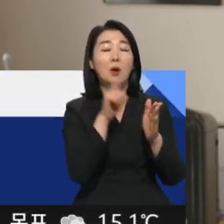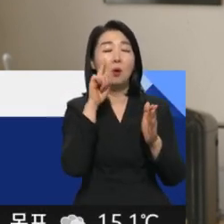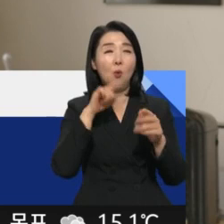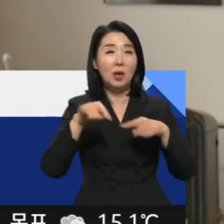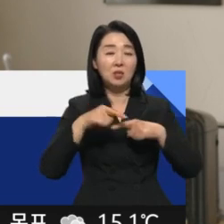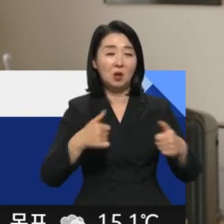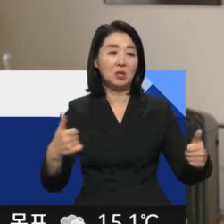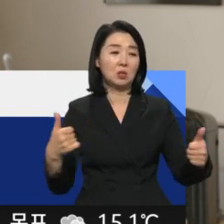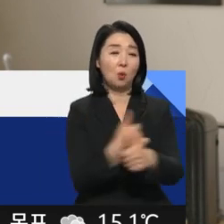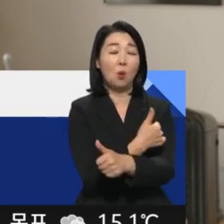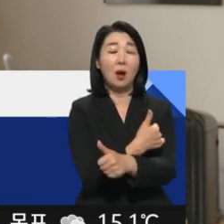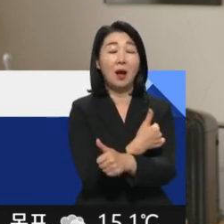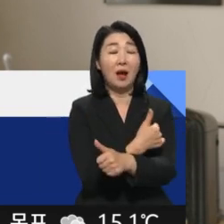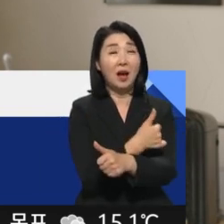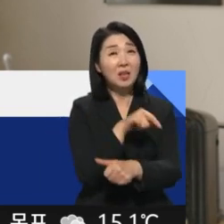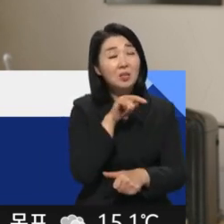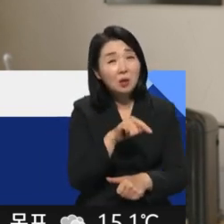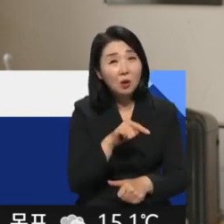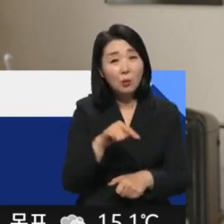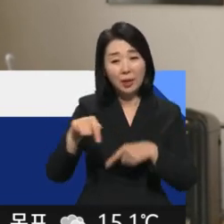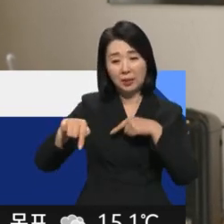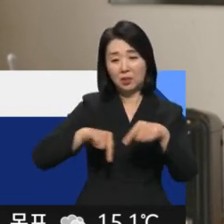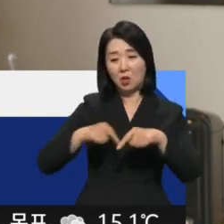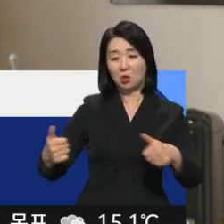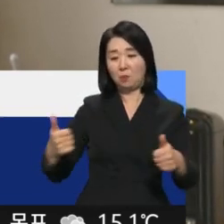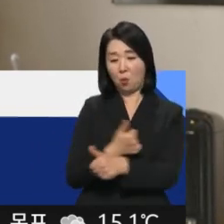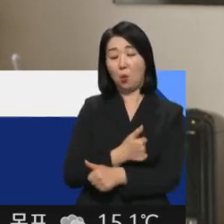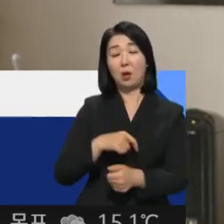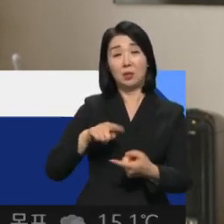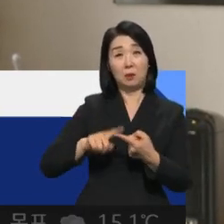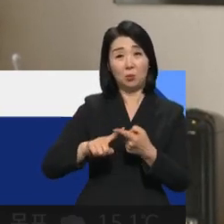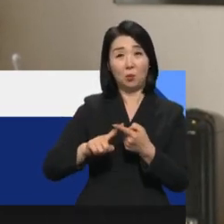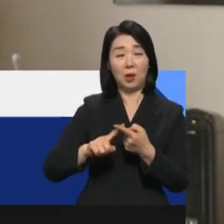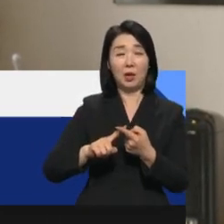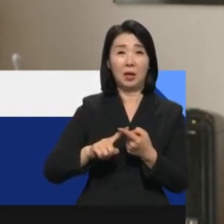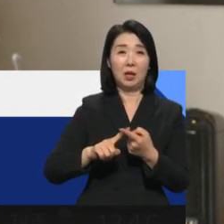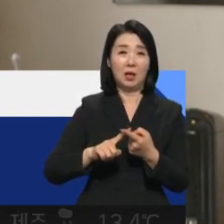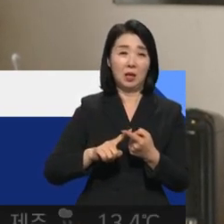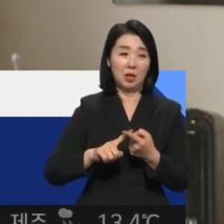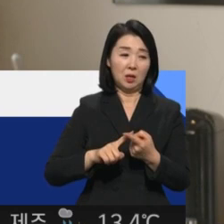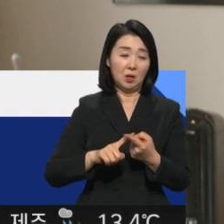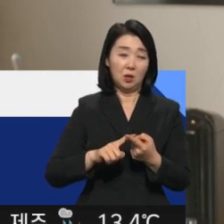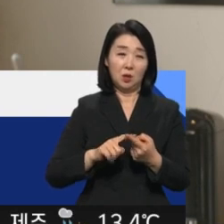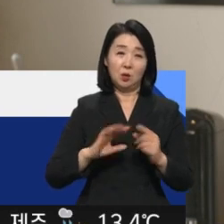정치교체 프레임으로 바꿔보고자 총선 불출마를 선언했습니다. 대선 기간 중